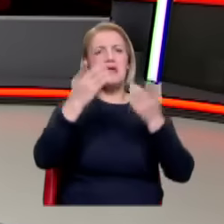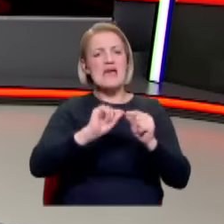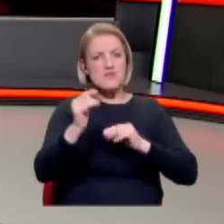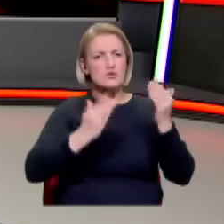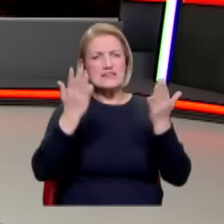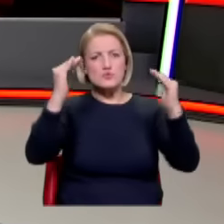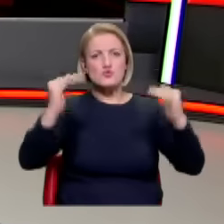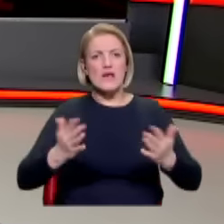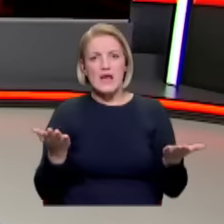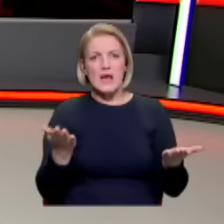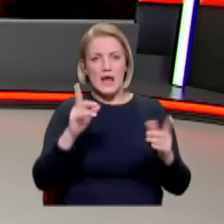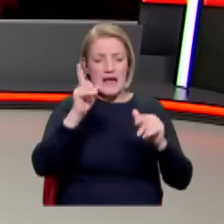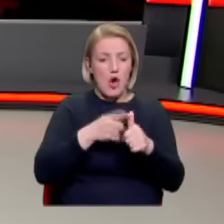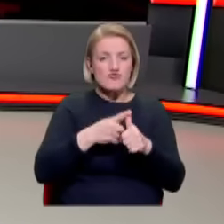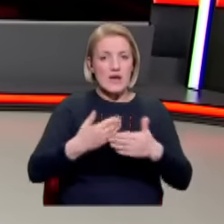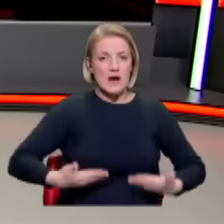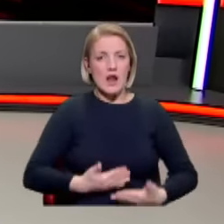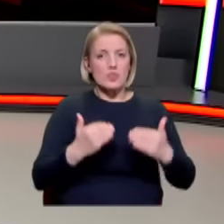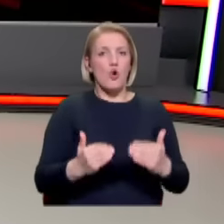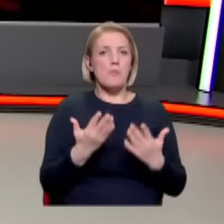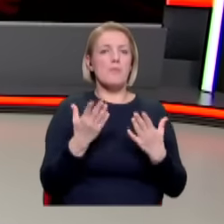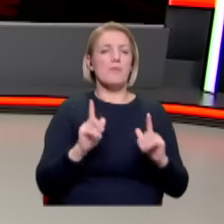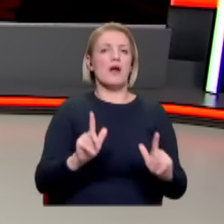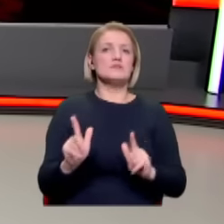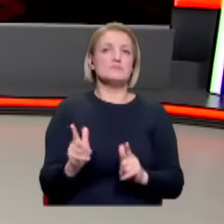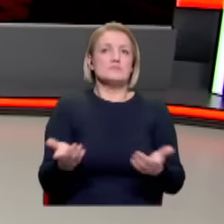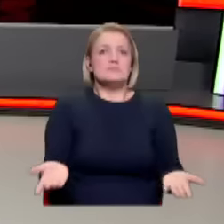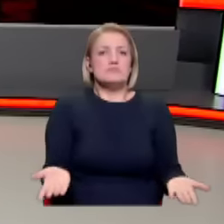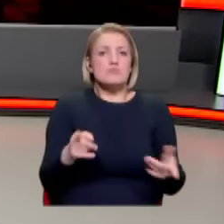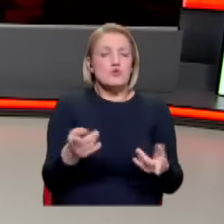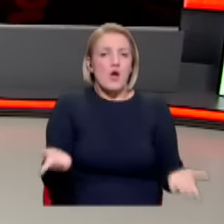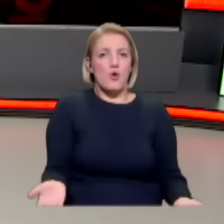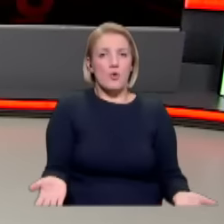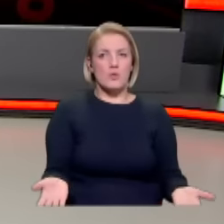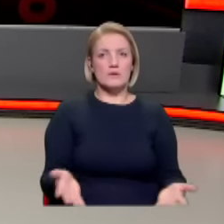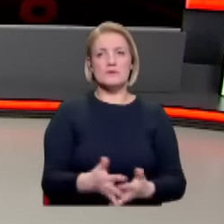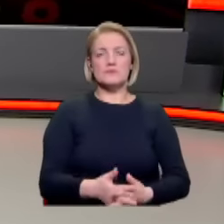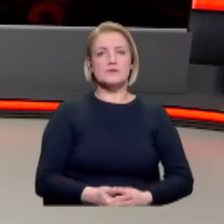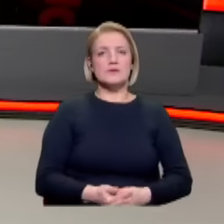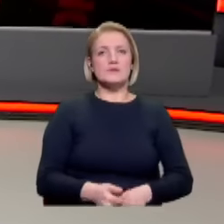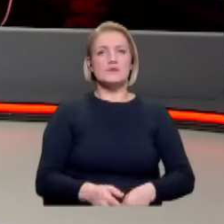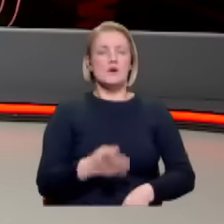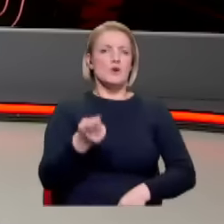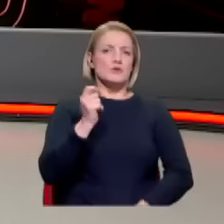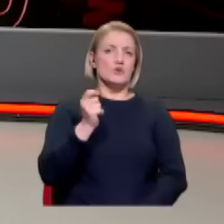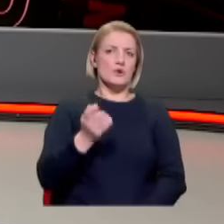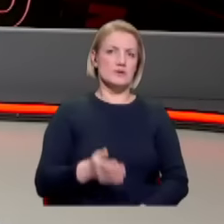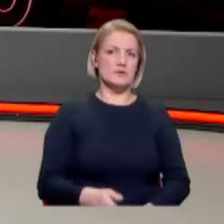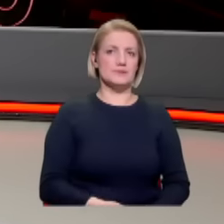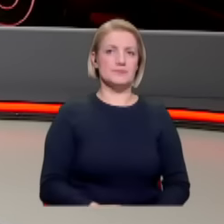enflasyonu? Çarşı pazar önce karın doyacak değil mi? Yok ama bu da yok. O kadar zor ki